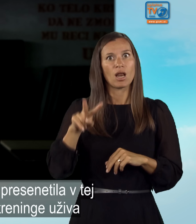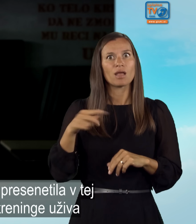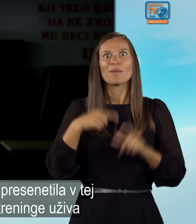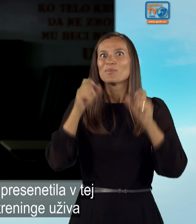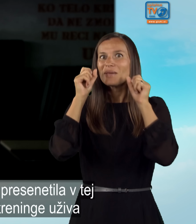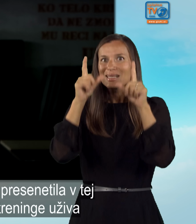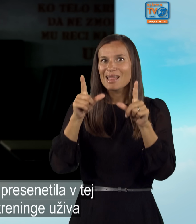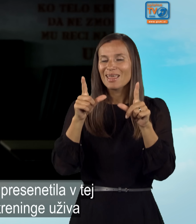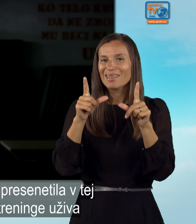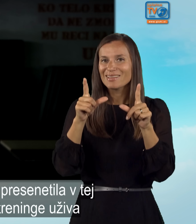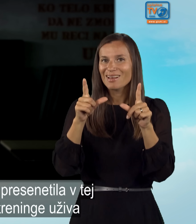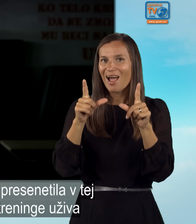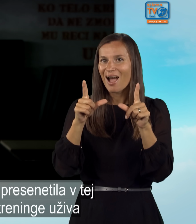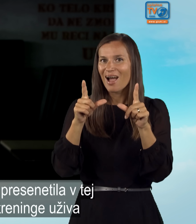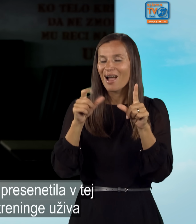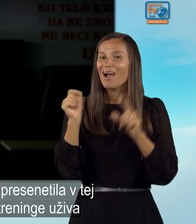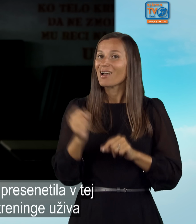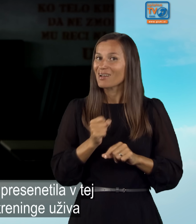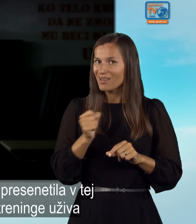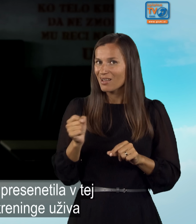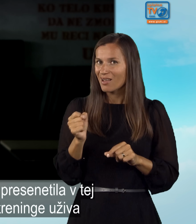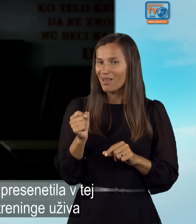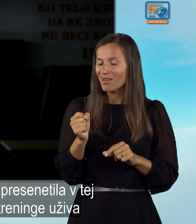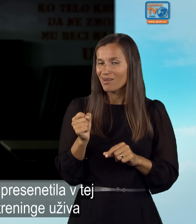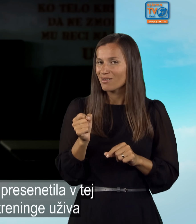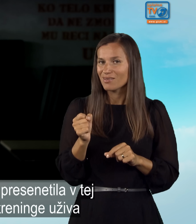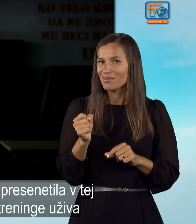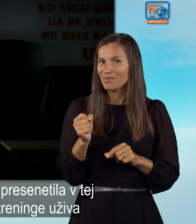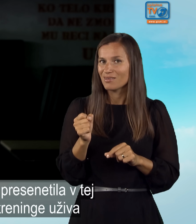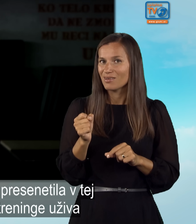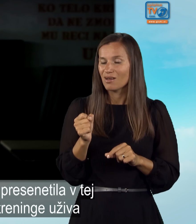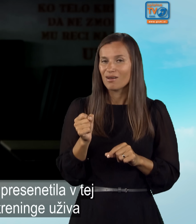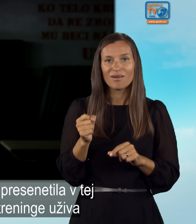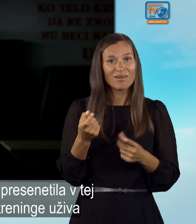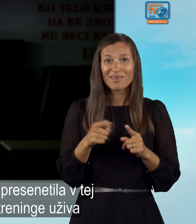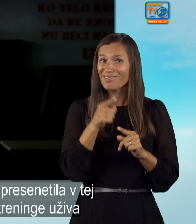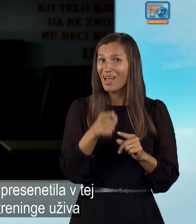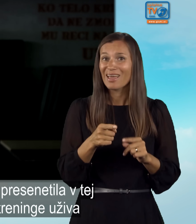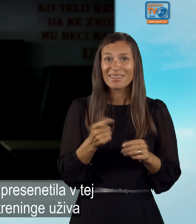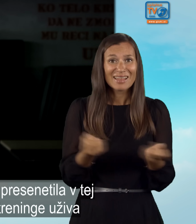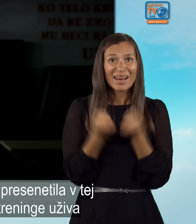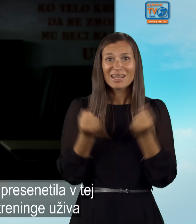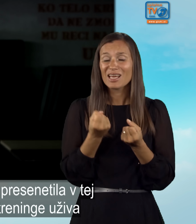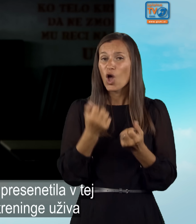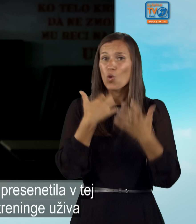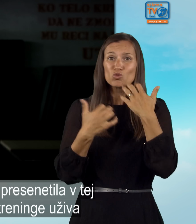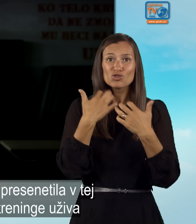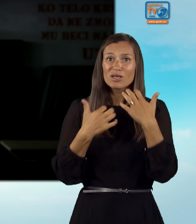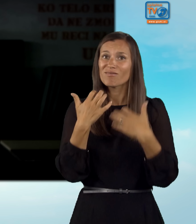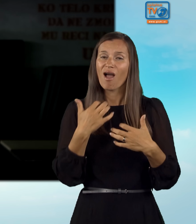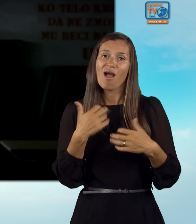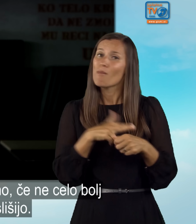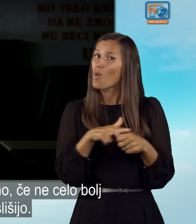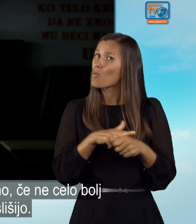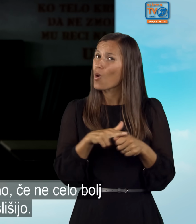Mene je tukaj Valerija presenetila v tej smeri, ker to vrstne treninge uživa